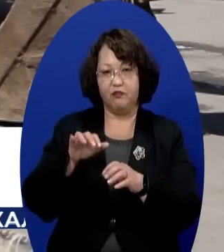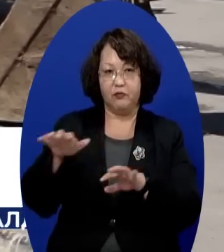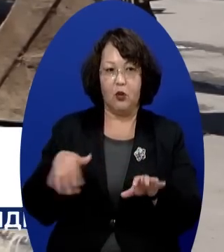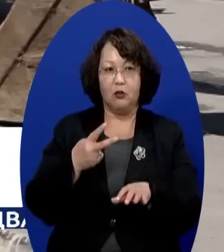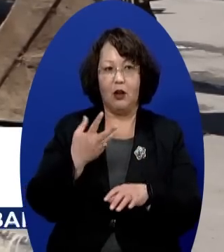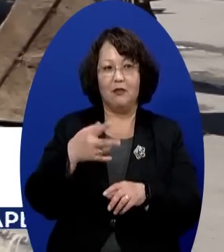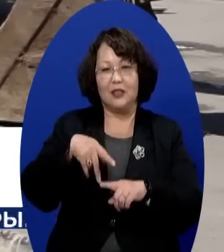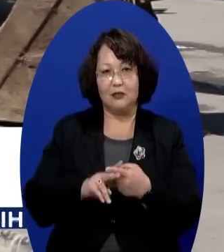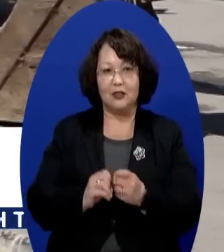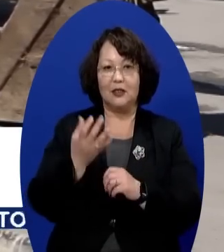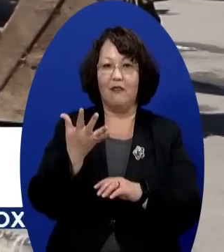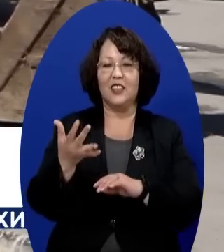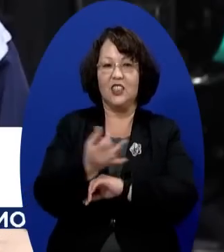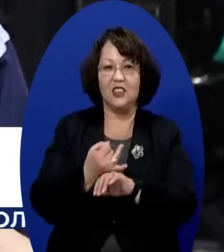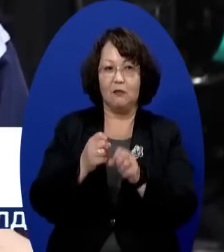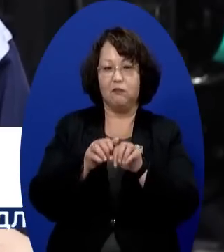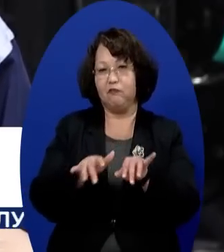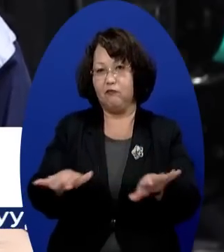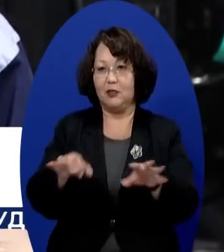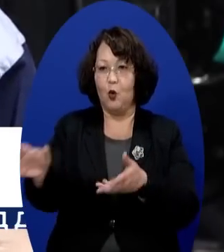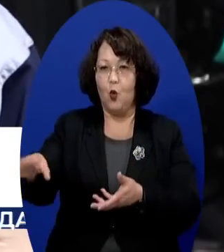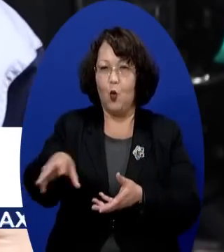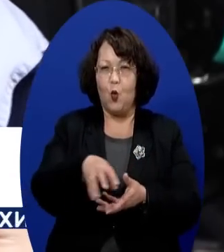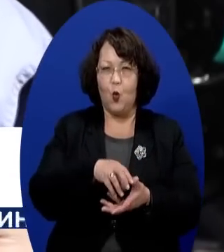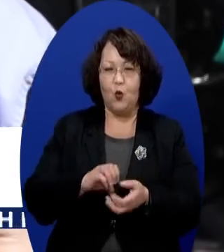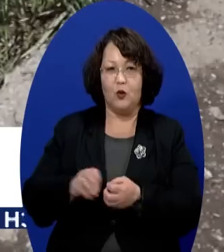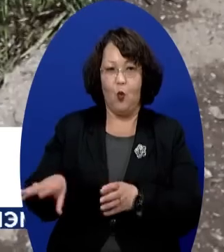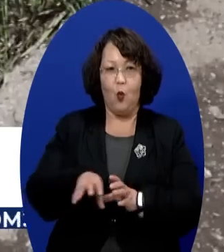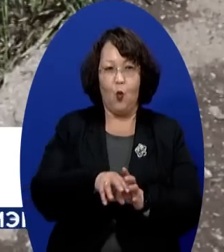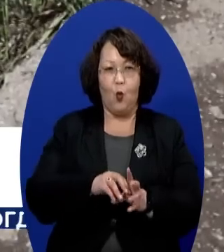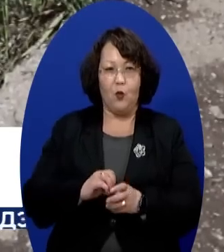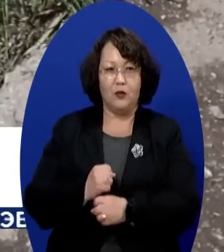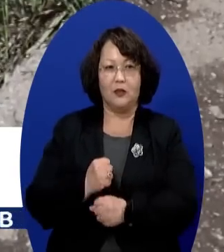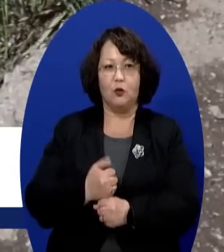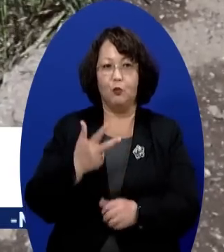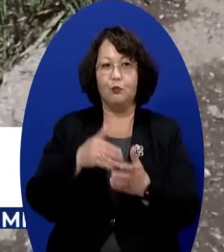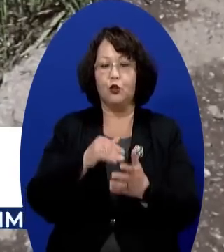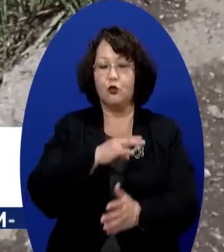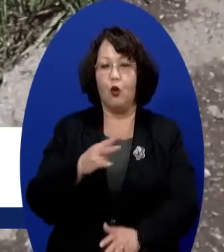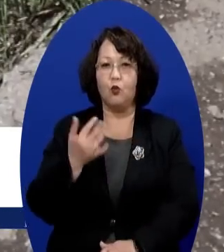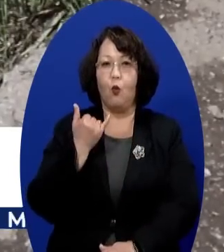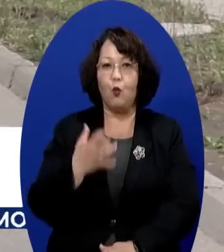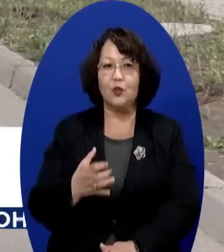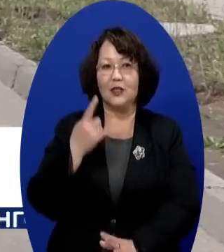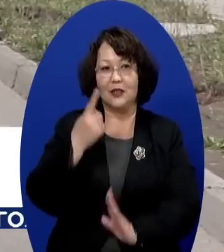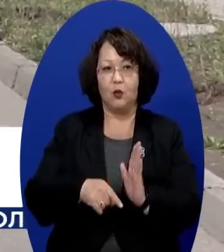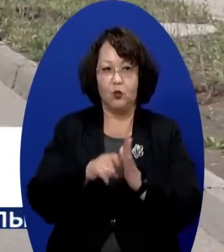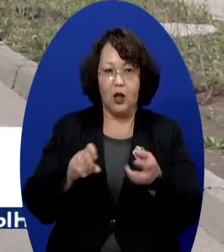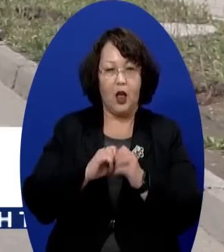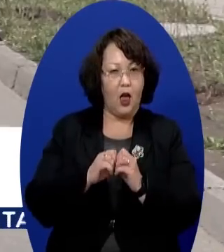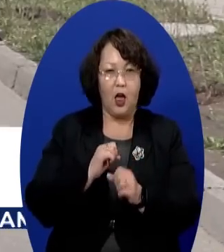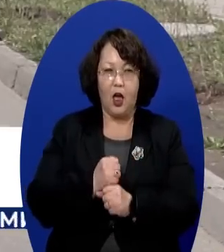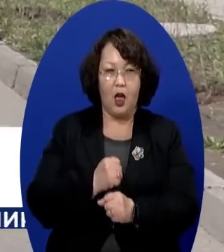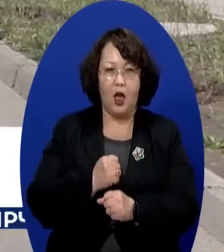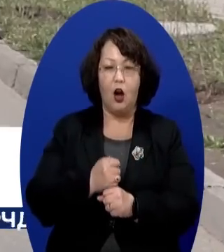инженер техникийн ажилчид бол гарч ажилласан. Нийт бол 3000 гаруй тоон усыг бол сар зайлуулж ажилласан. Шугам хоолойн